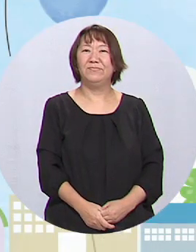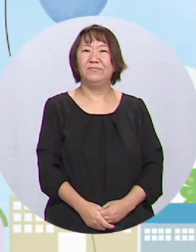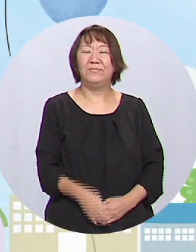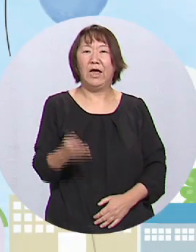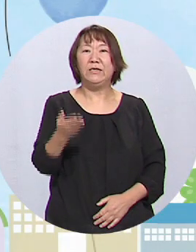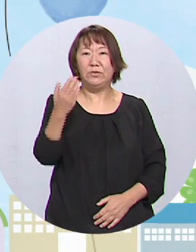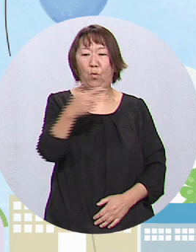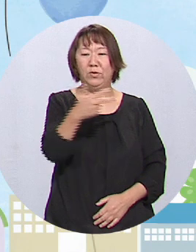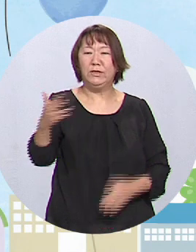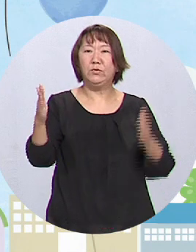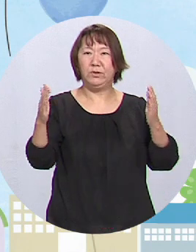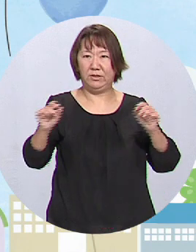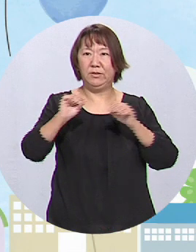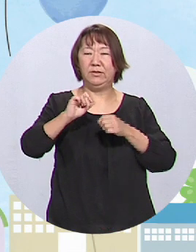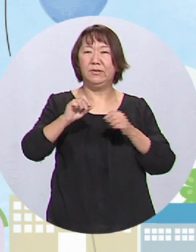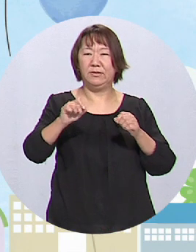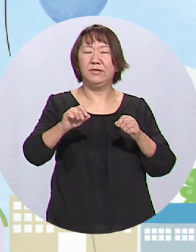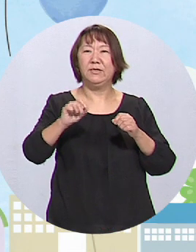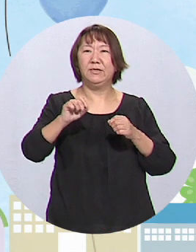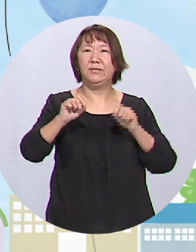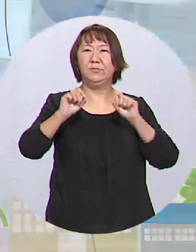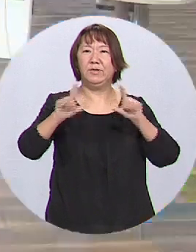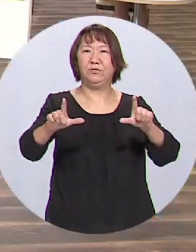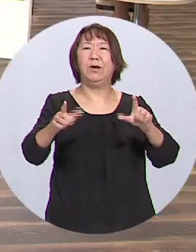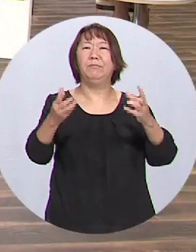以上ウィークリーピックアップでした。